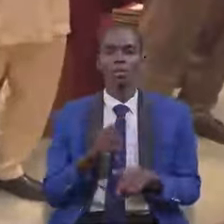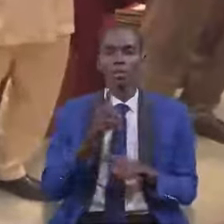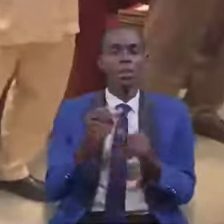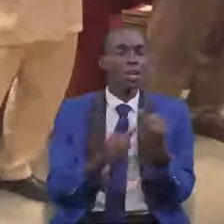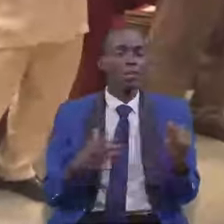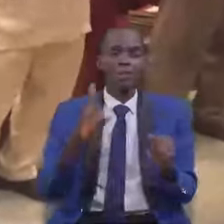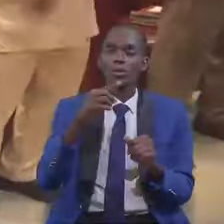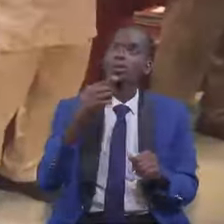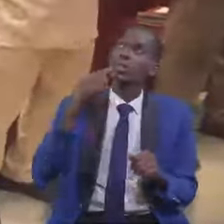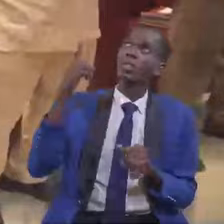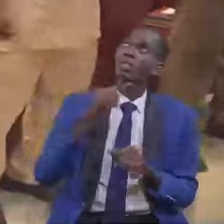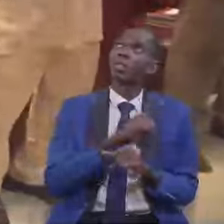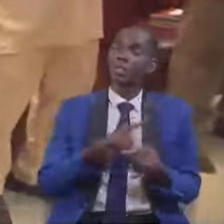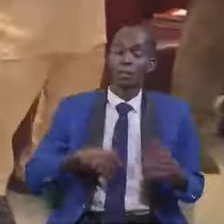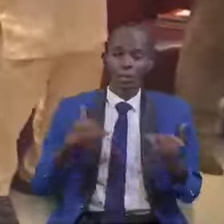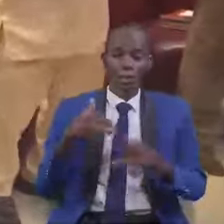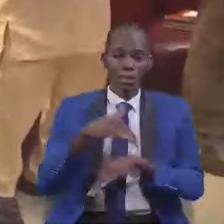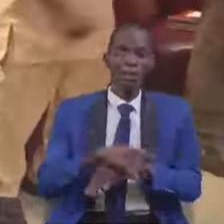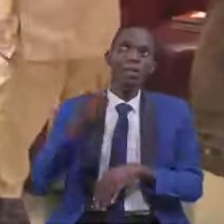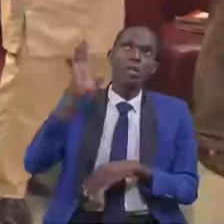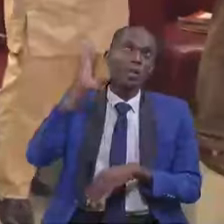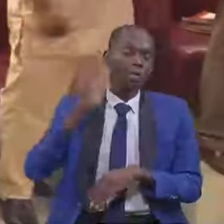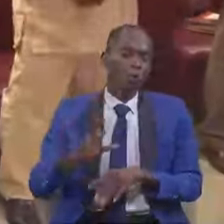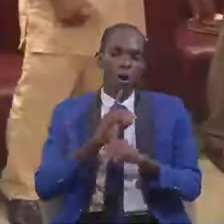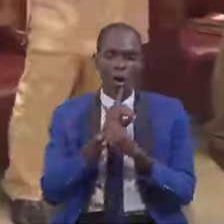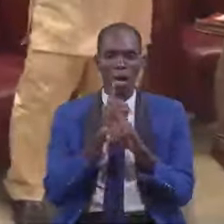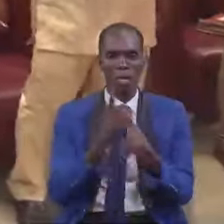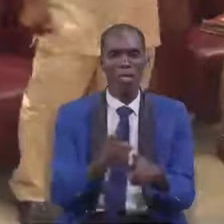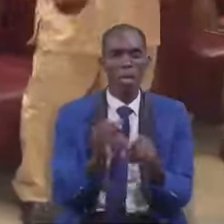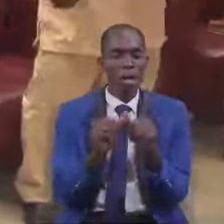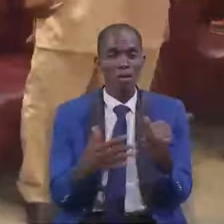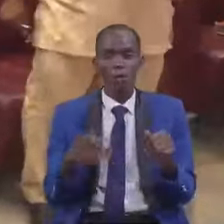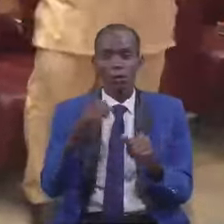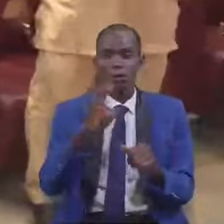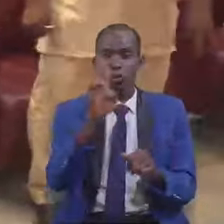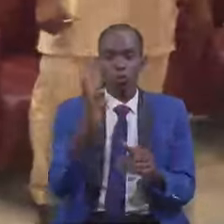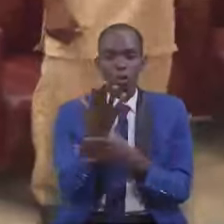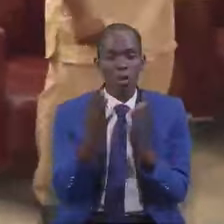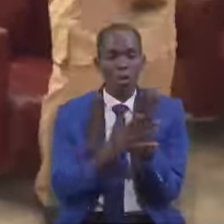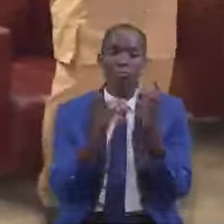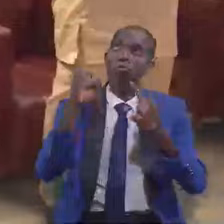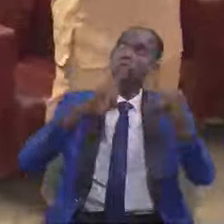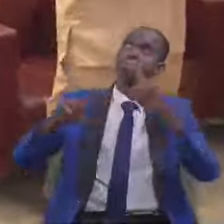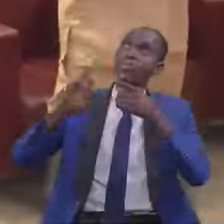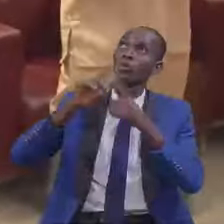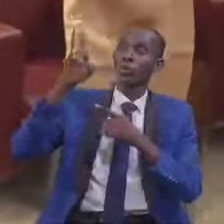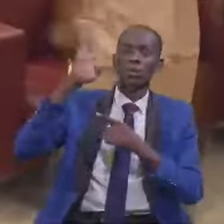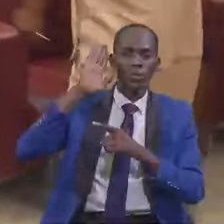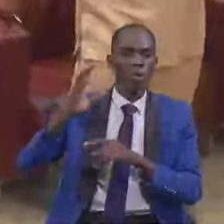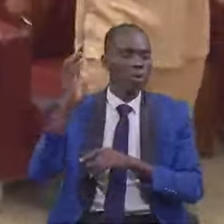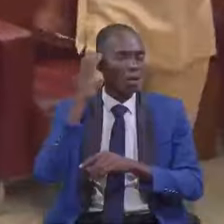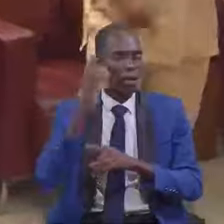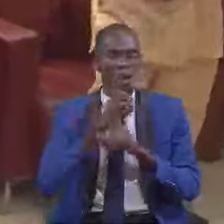soir, il vous exaucera. Tout ce que vous dites au Seigneur ce soir, il vous exaucera.